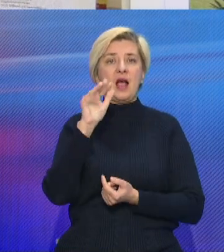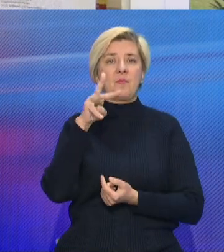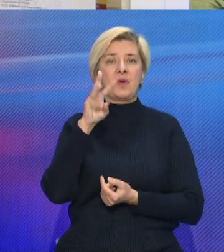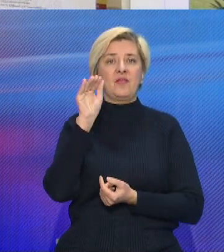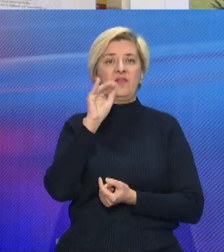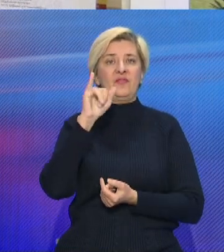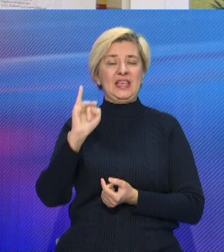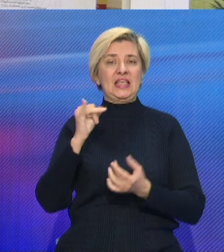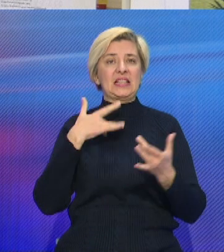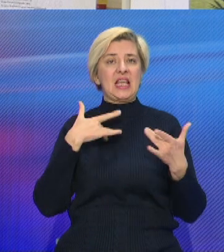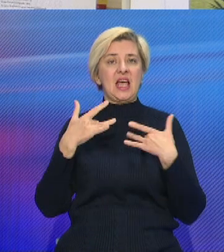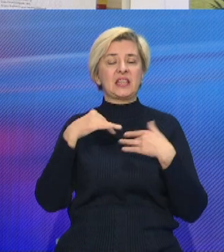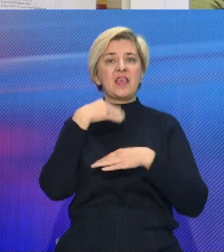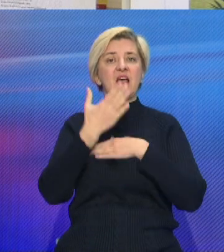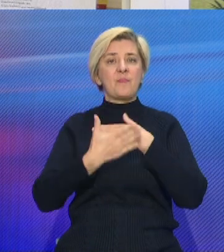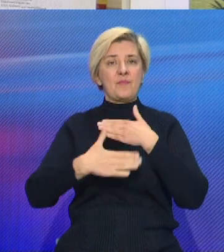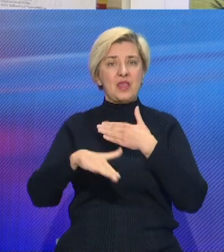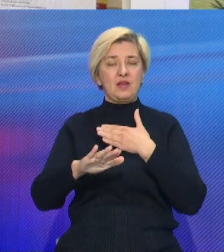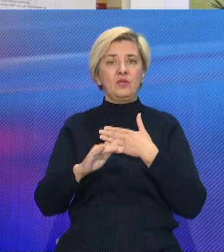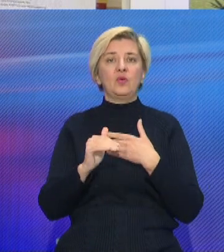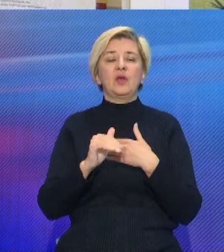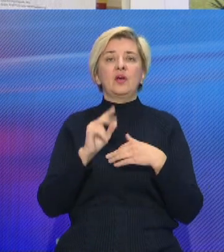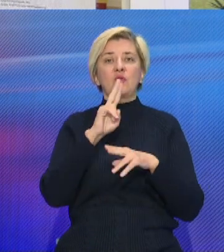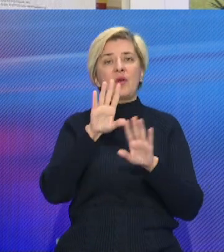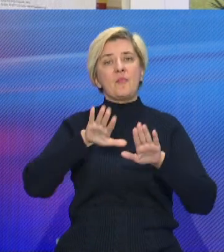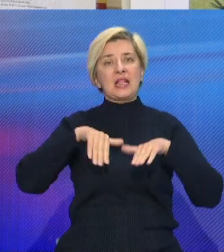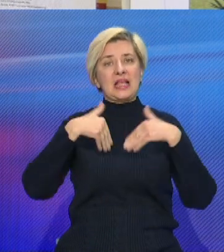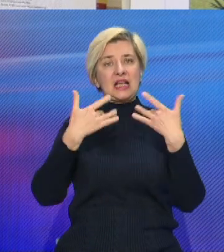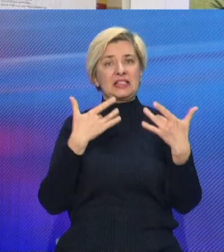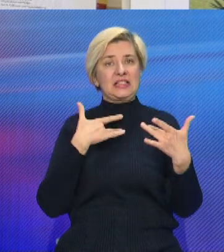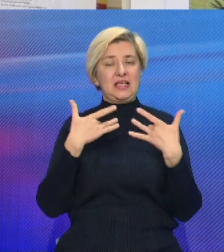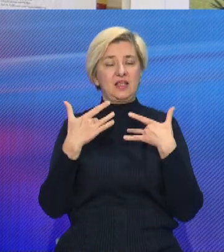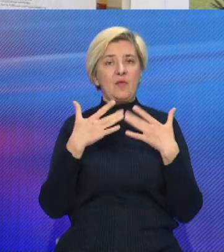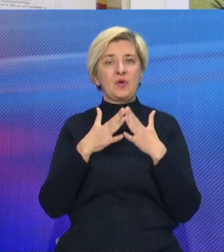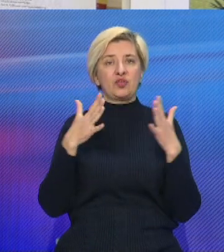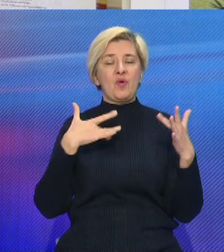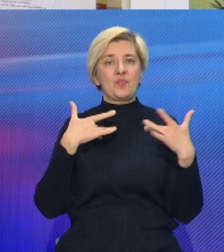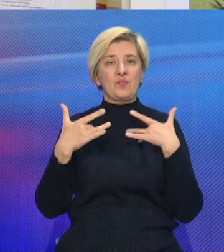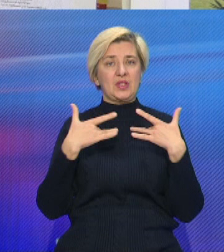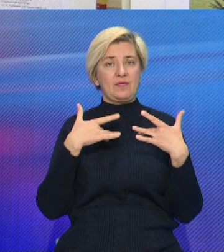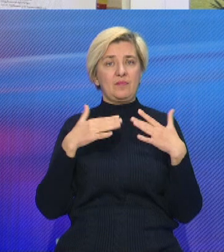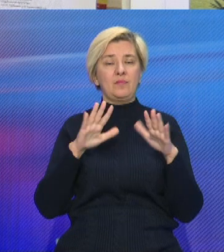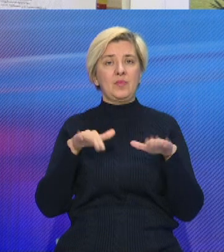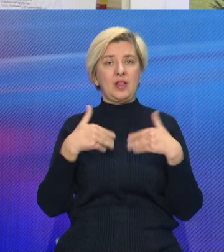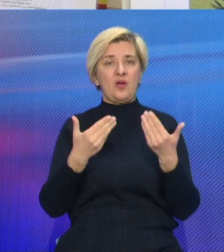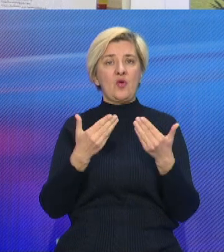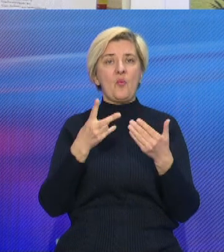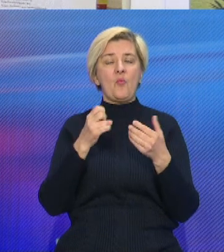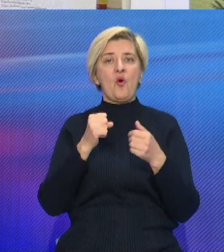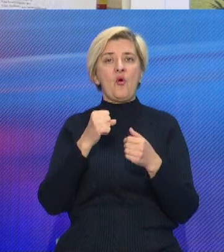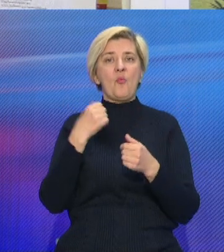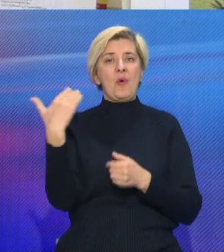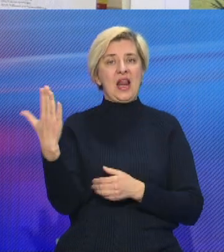на склонах берега. Кто-то предлагает амфитеатр, большинство предлагало амфитеатр по правой набережной на